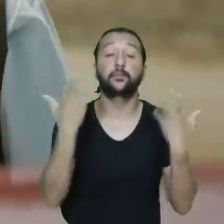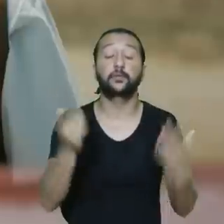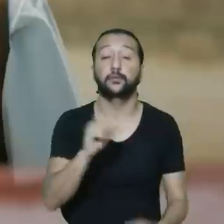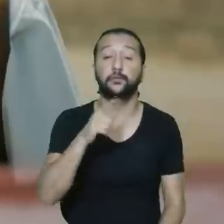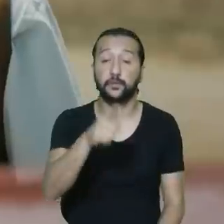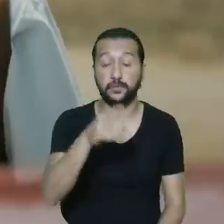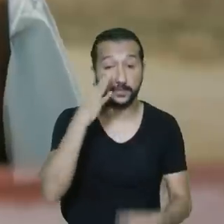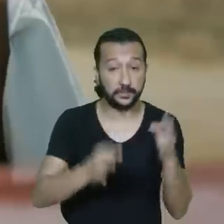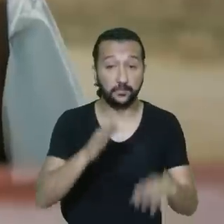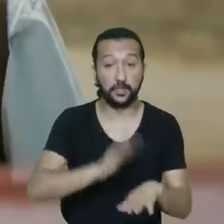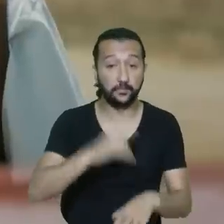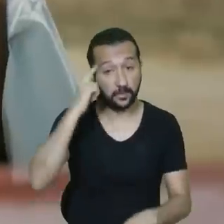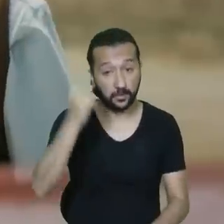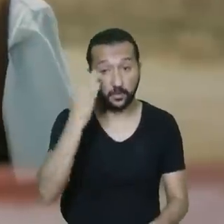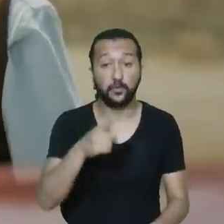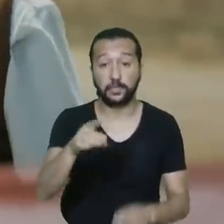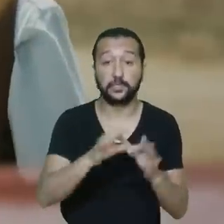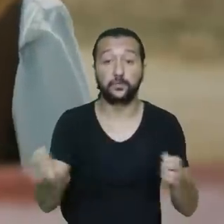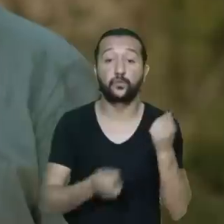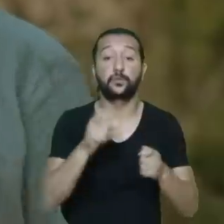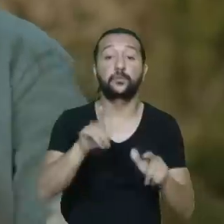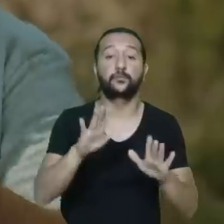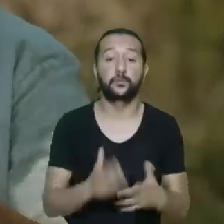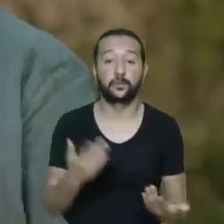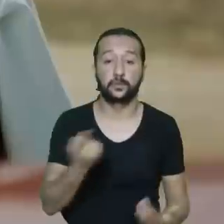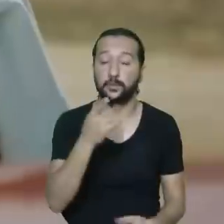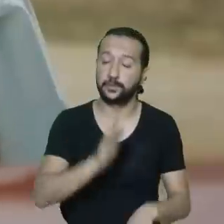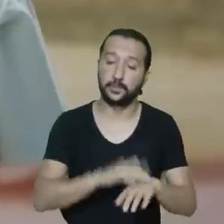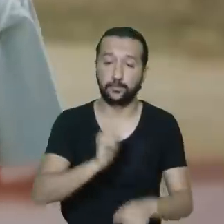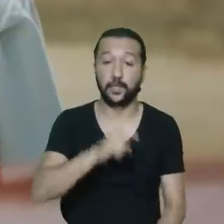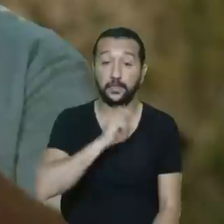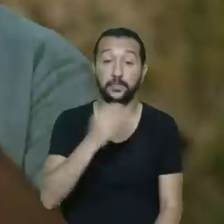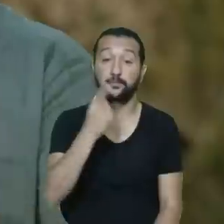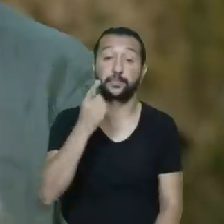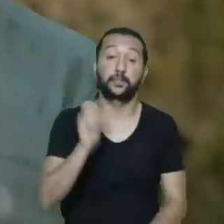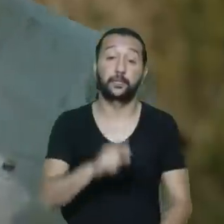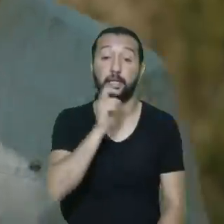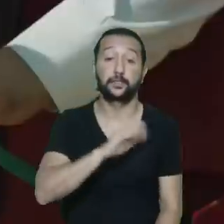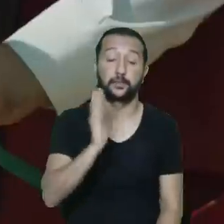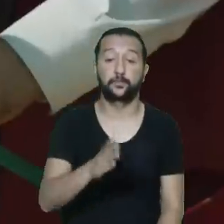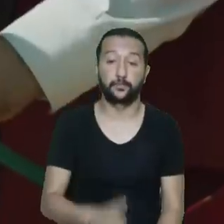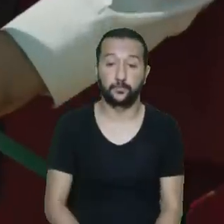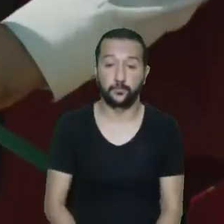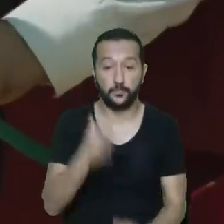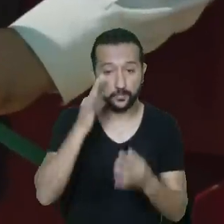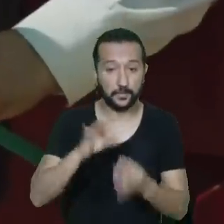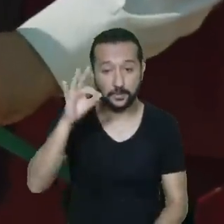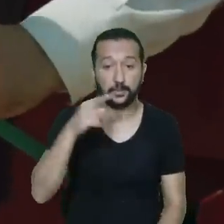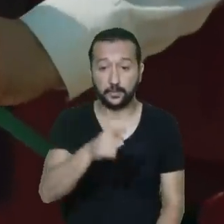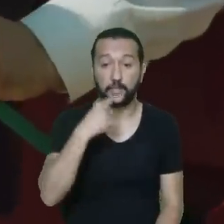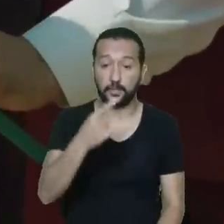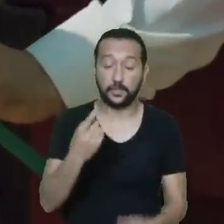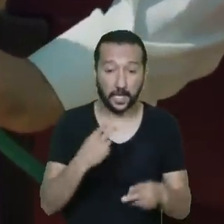Cemil. İncinime lazım kafayı bulursun gene sen ne hiç uğraşamayacağım. İyi ki bir şey yaptık ha. İyi ki bir şey yaptık. İnsan azıcık